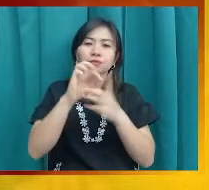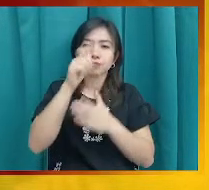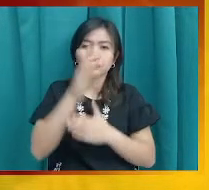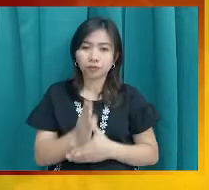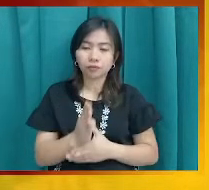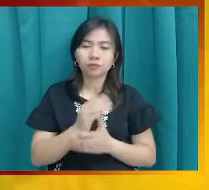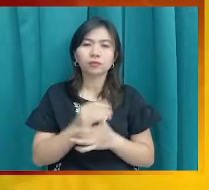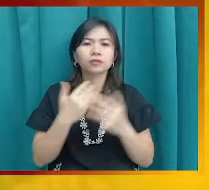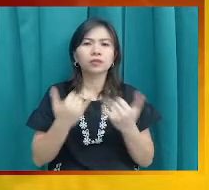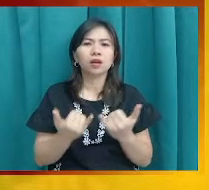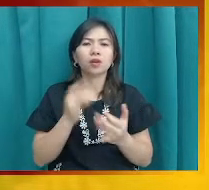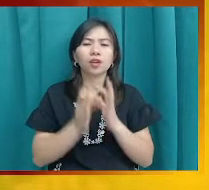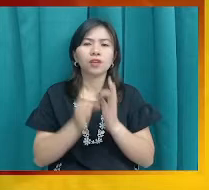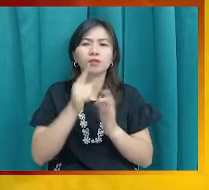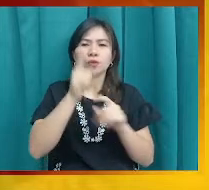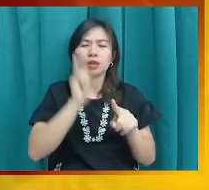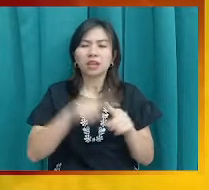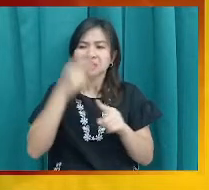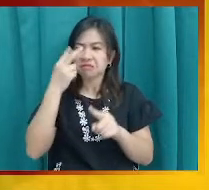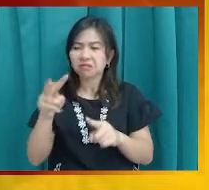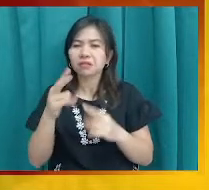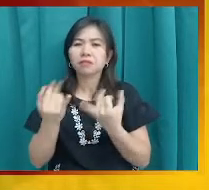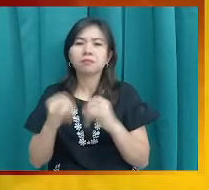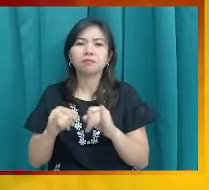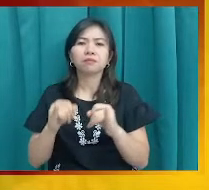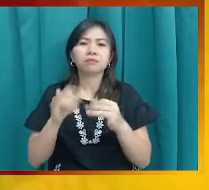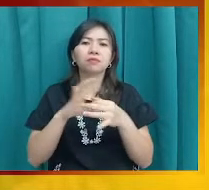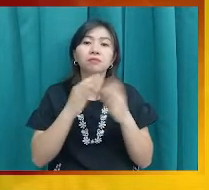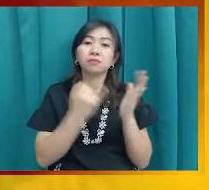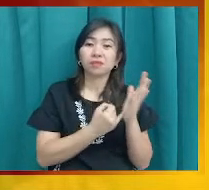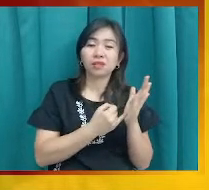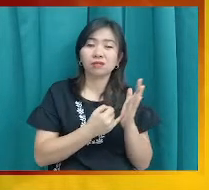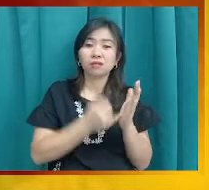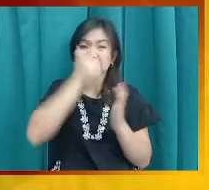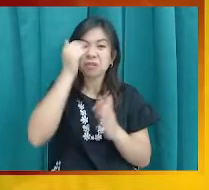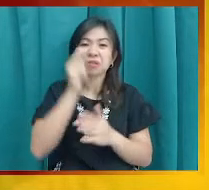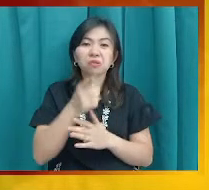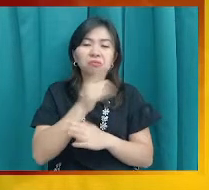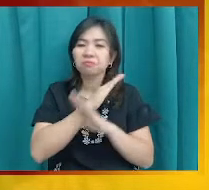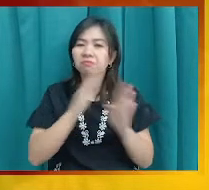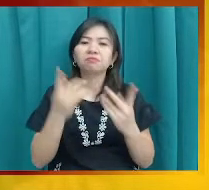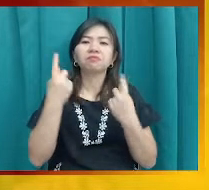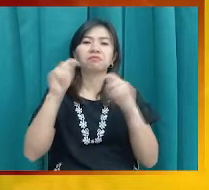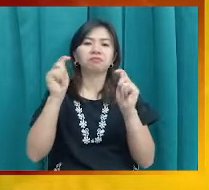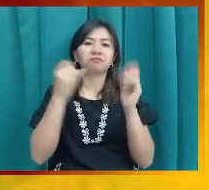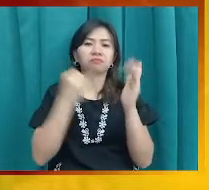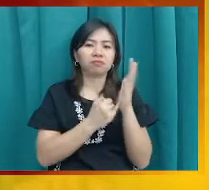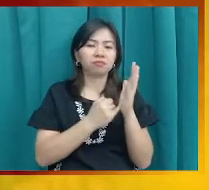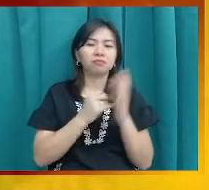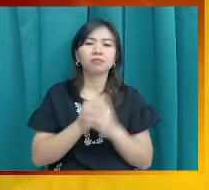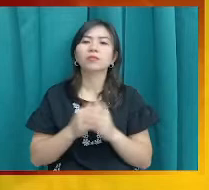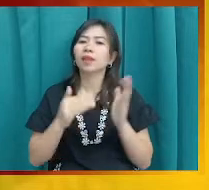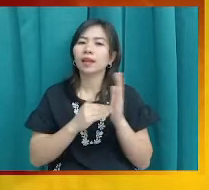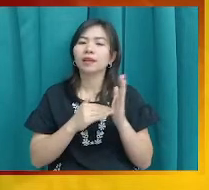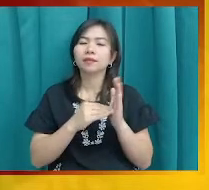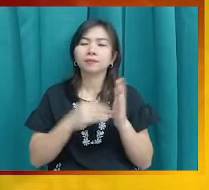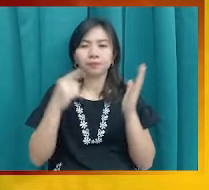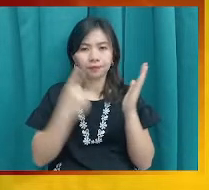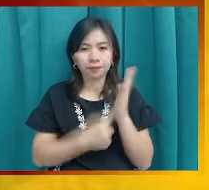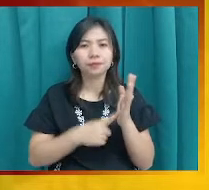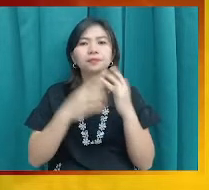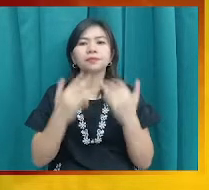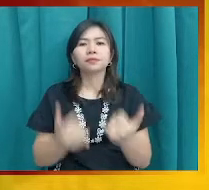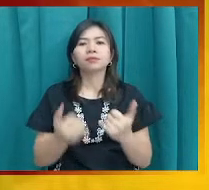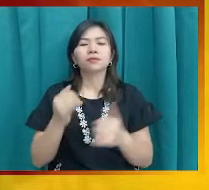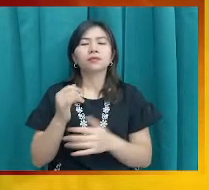mo alam kung gaano katibay yan, baka hindi mo pa sinusubukan. Kaya nga ito sa topic ender natin, again, sabi ko nga po sa inyo, noong